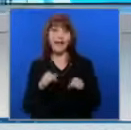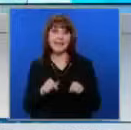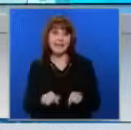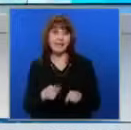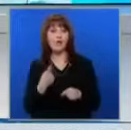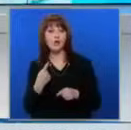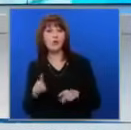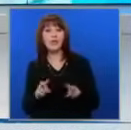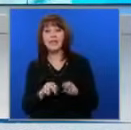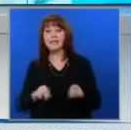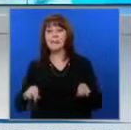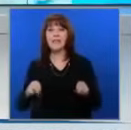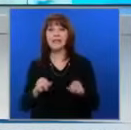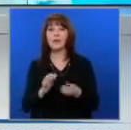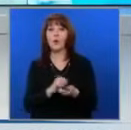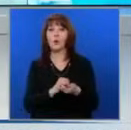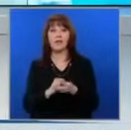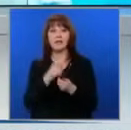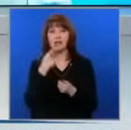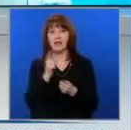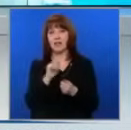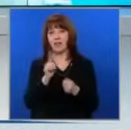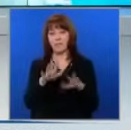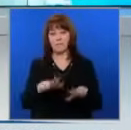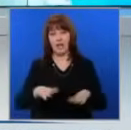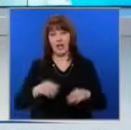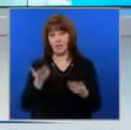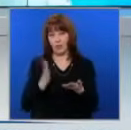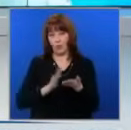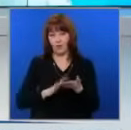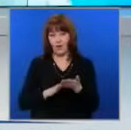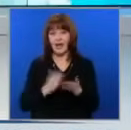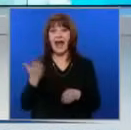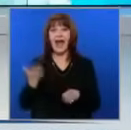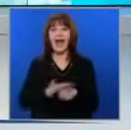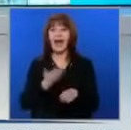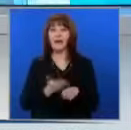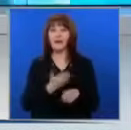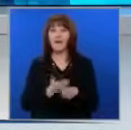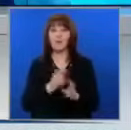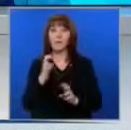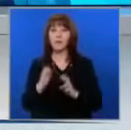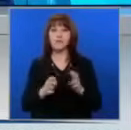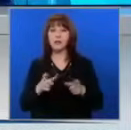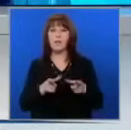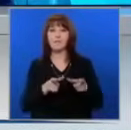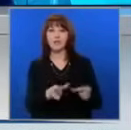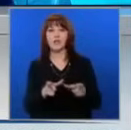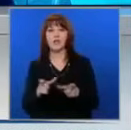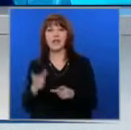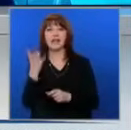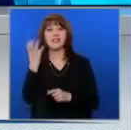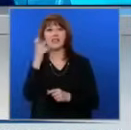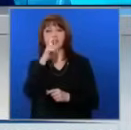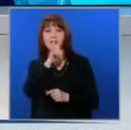обаче други земеделски организации заявиха, че не приемат договореното. Картофопроизводители даже блокираха за 40 минути пътя за